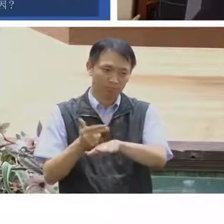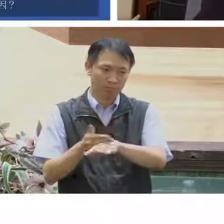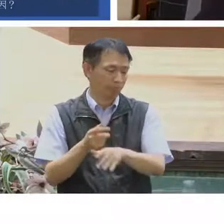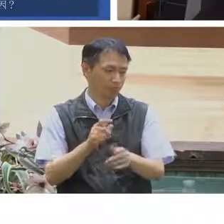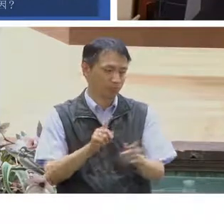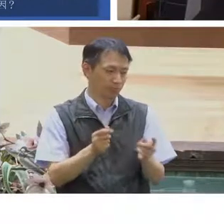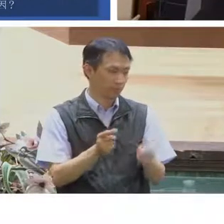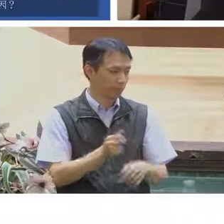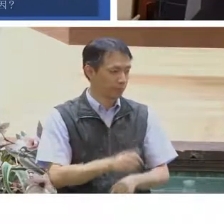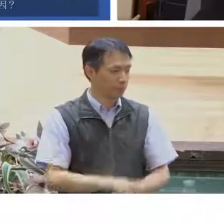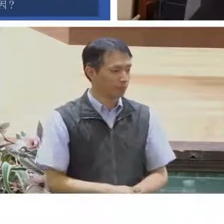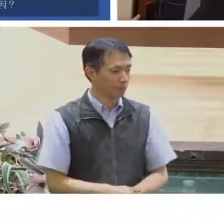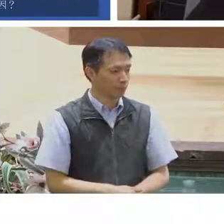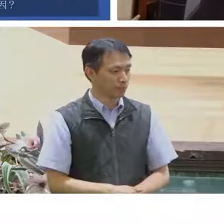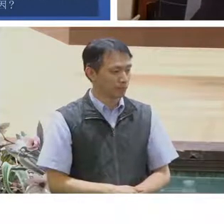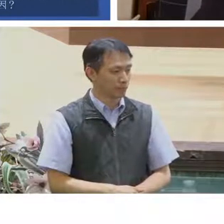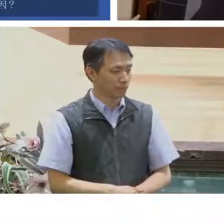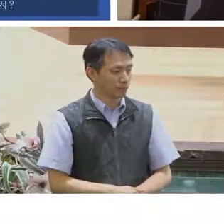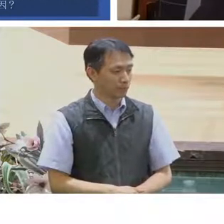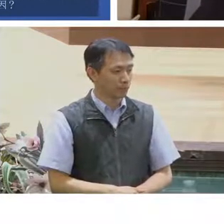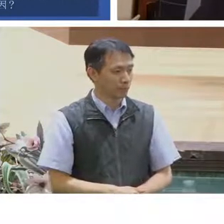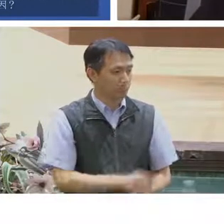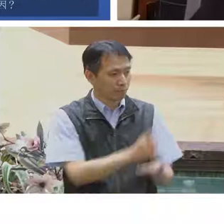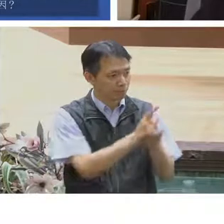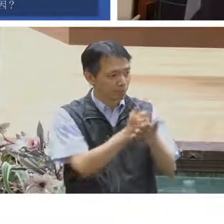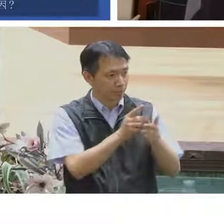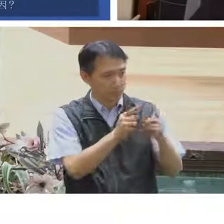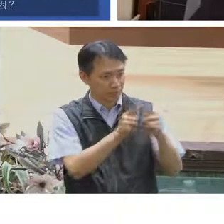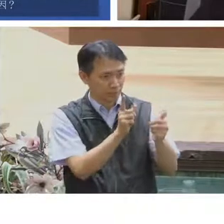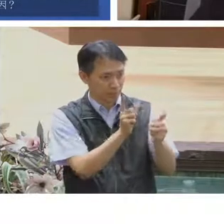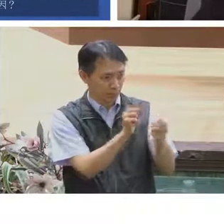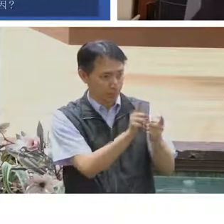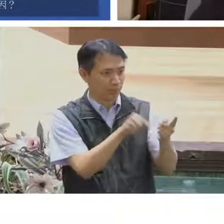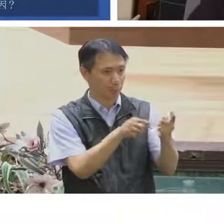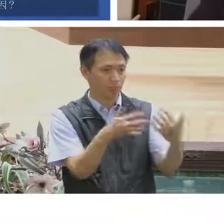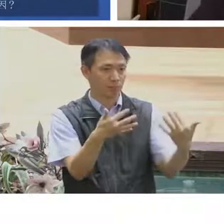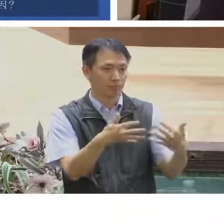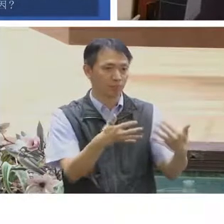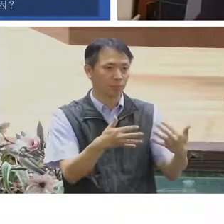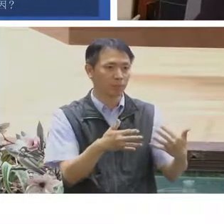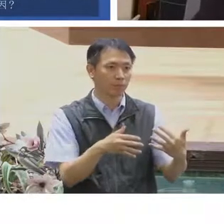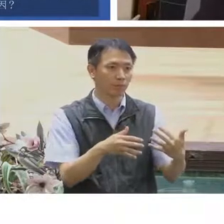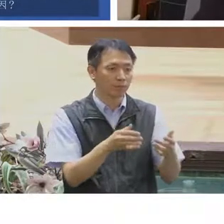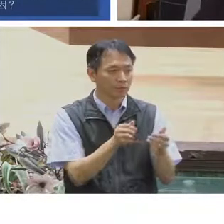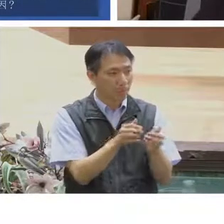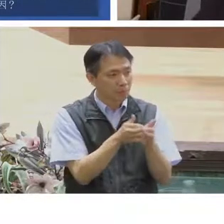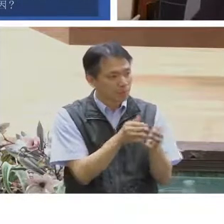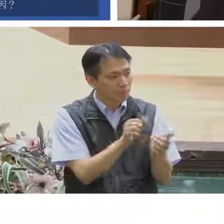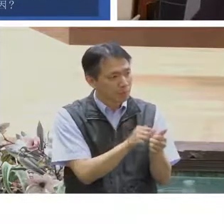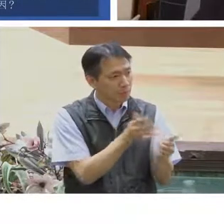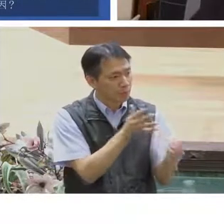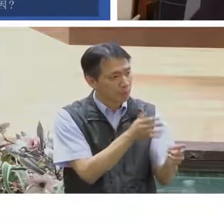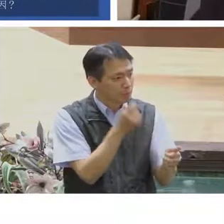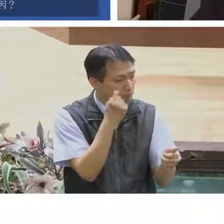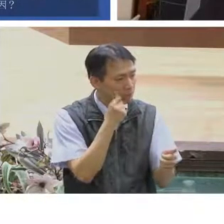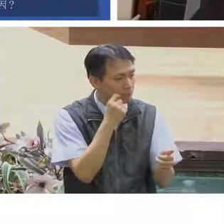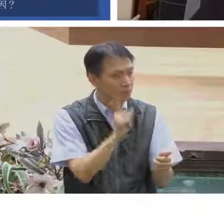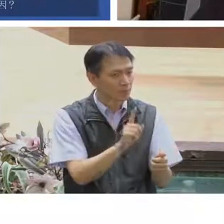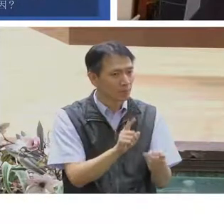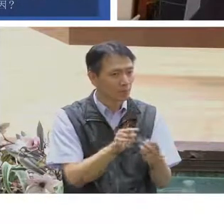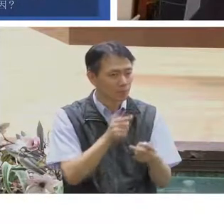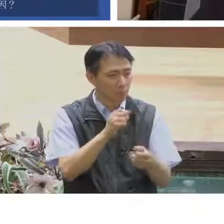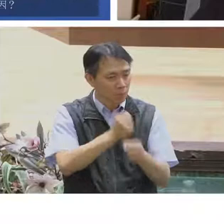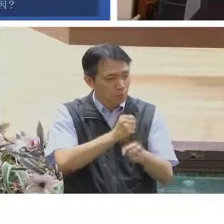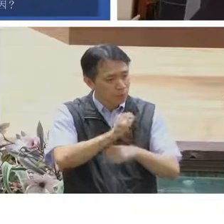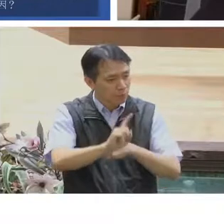多，但是这个一定要看就每一个你就针对的问题，它的 threat model 是什么，你才做什么回应的